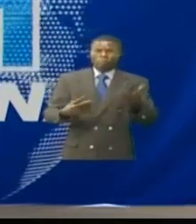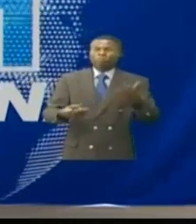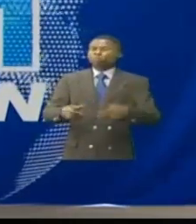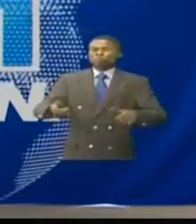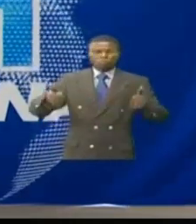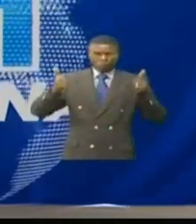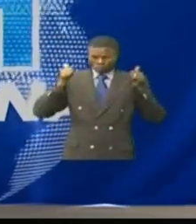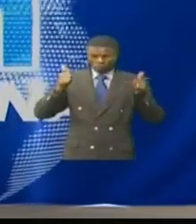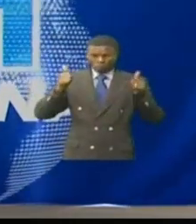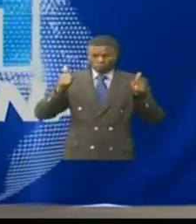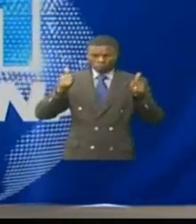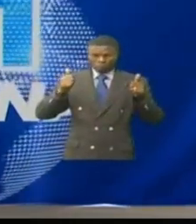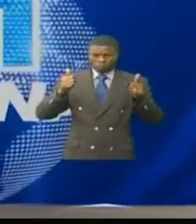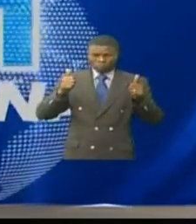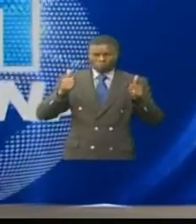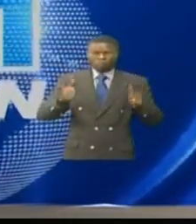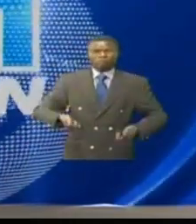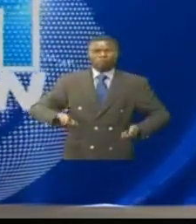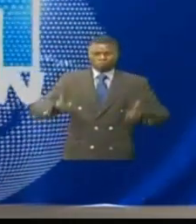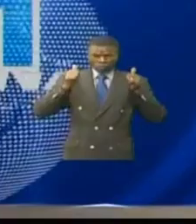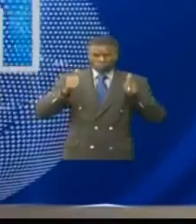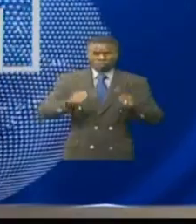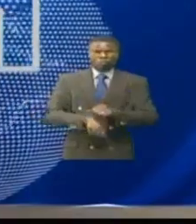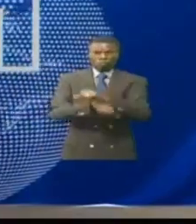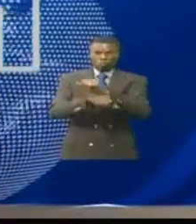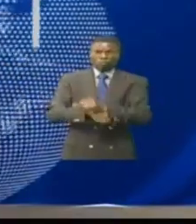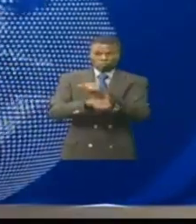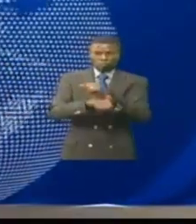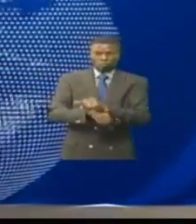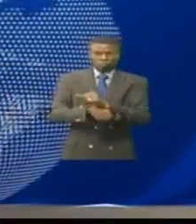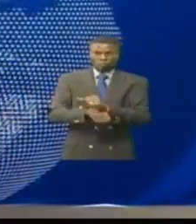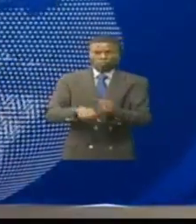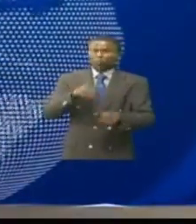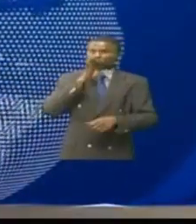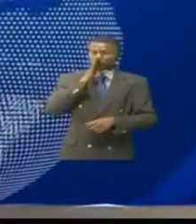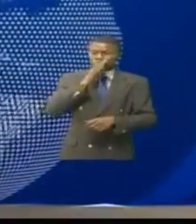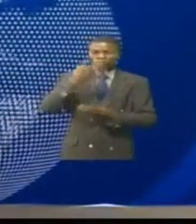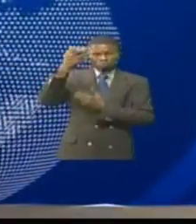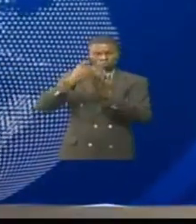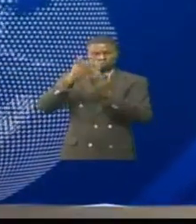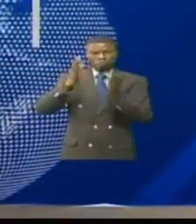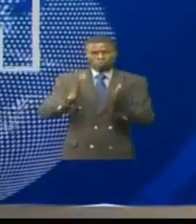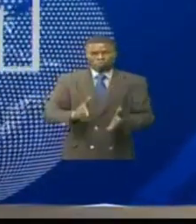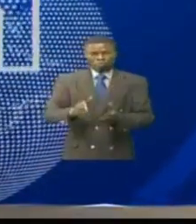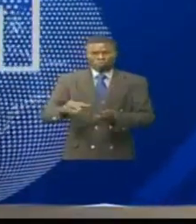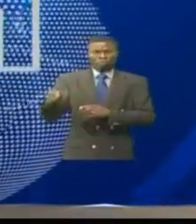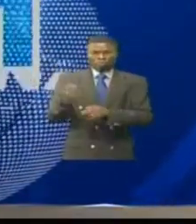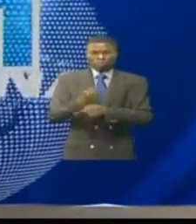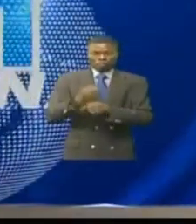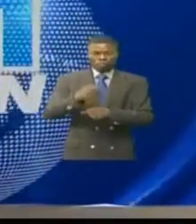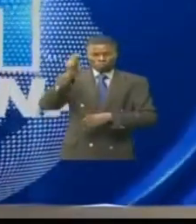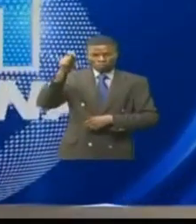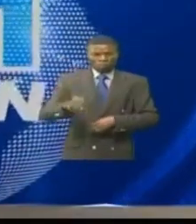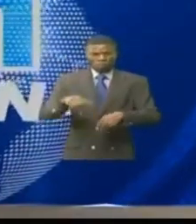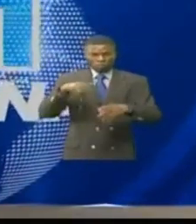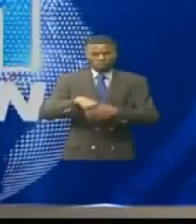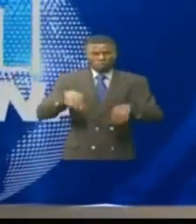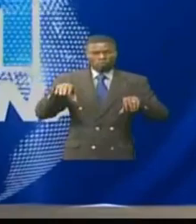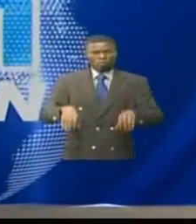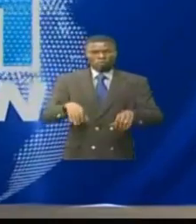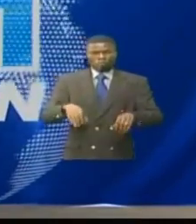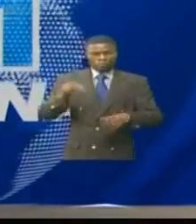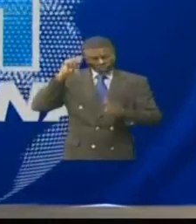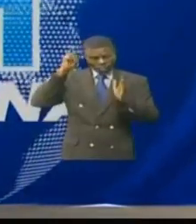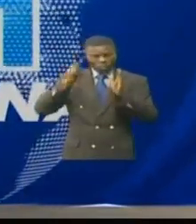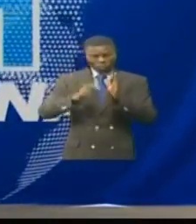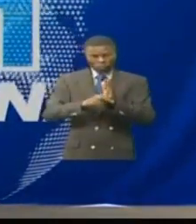catégoriquement la traditionnelle rhétorique mensongère du Rwanda sur ses activités militaires sous le sol congolais. Le gouvernement